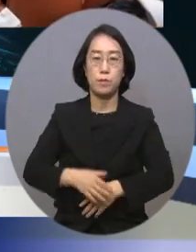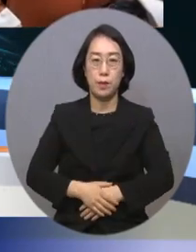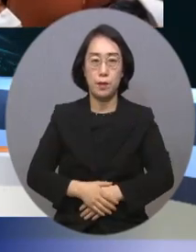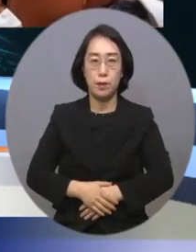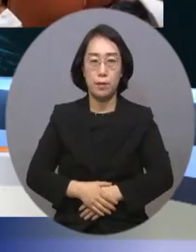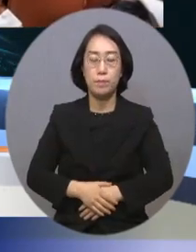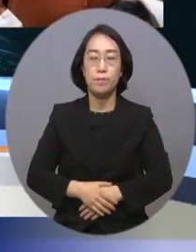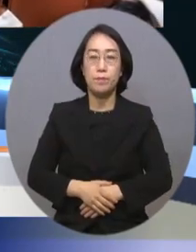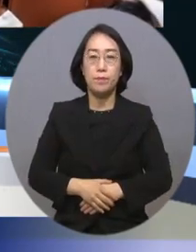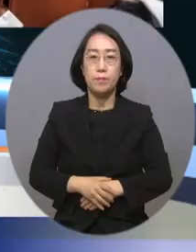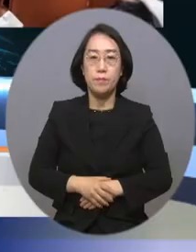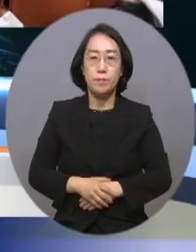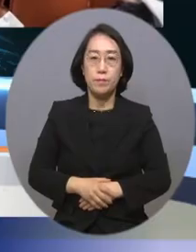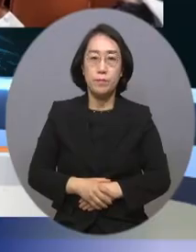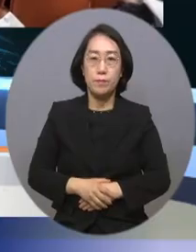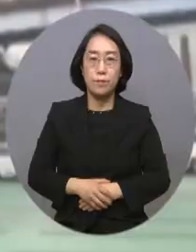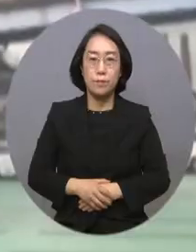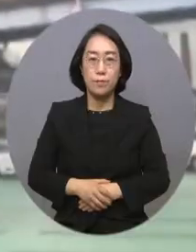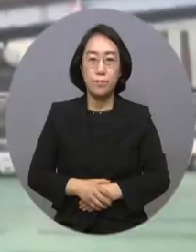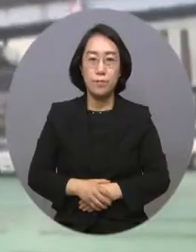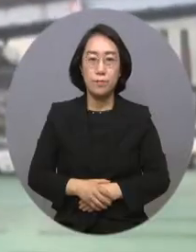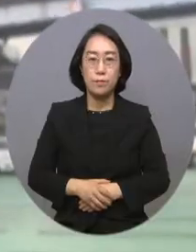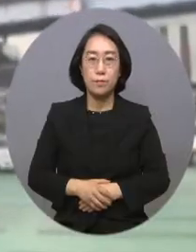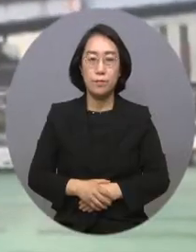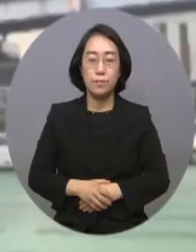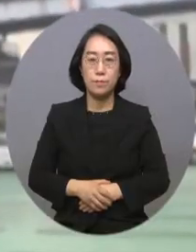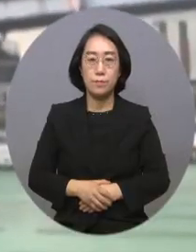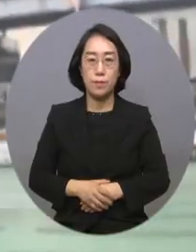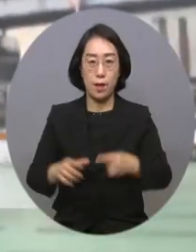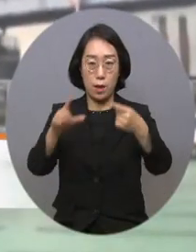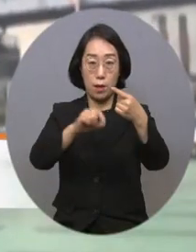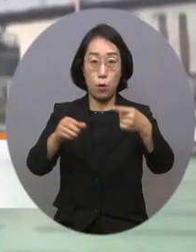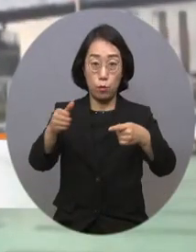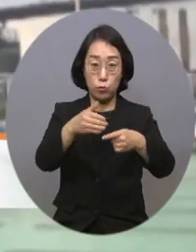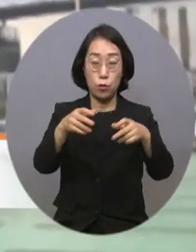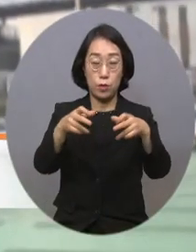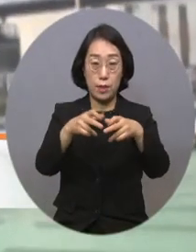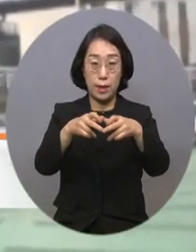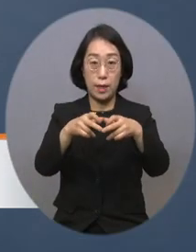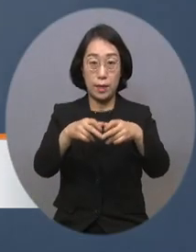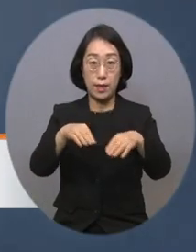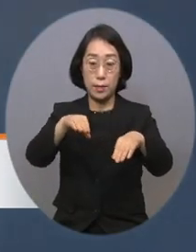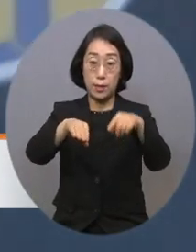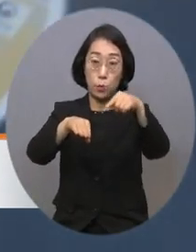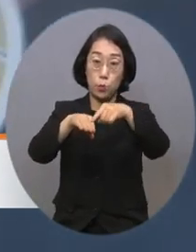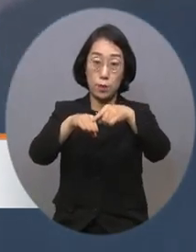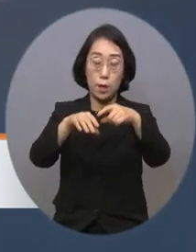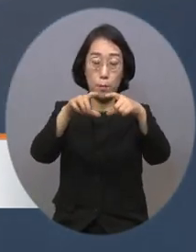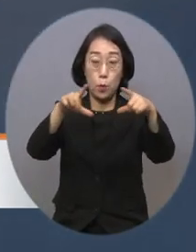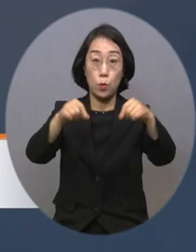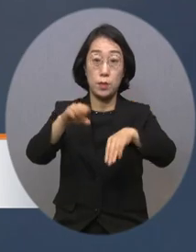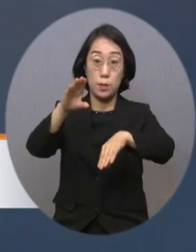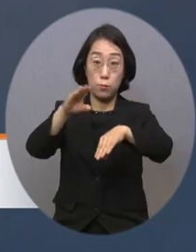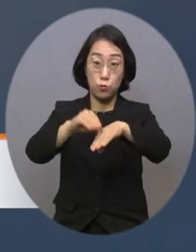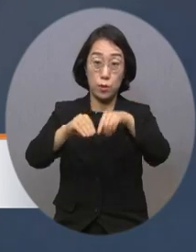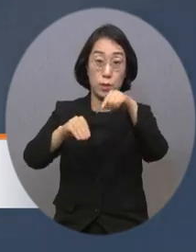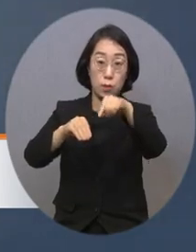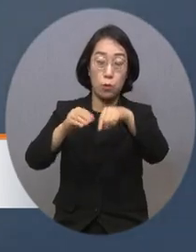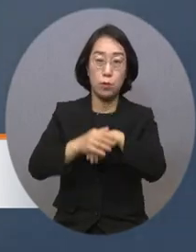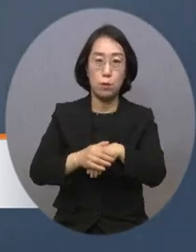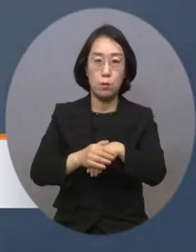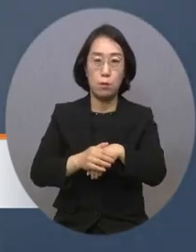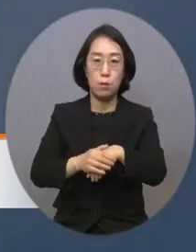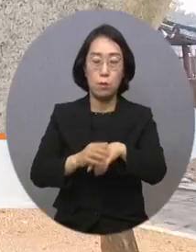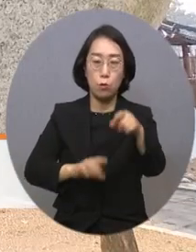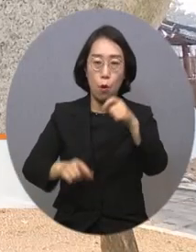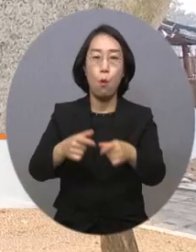박성준 기자가 보도합니다 이달부터 장애인 자동차 표지 반납 처가 시청 등 차량 등록 부서 까지